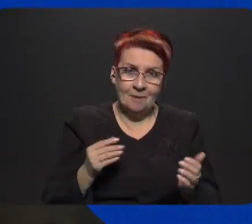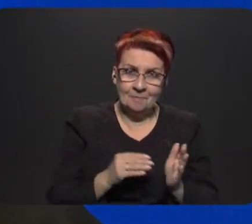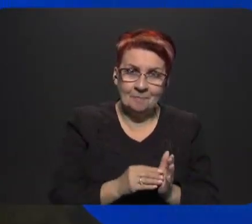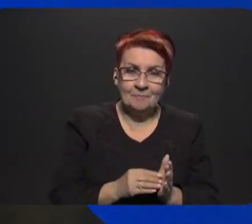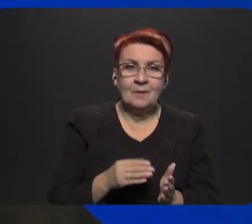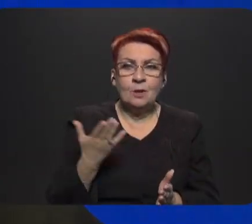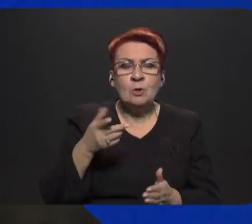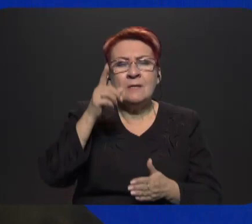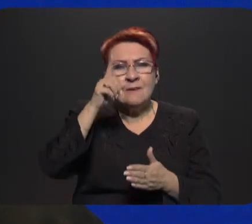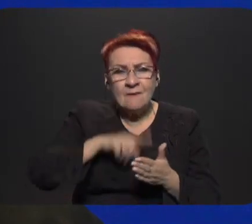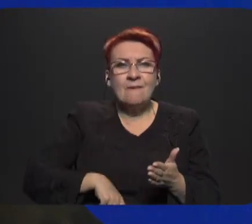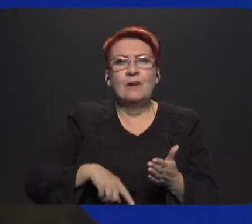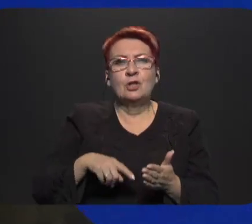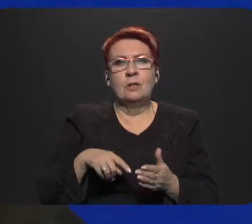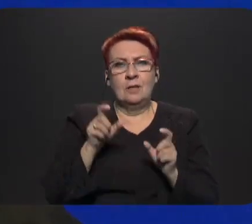таких воцерковленных людей